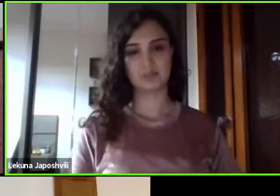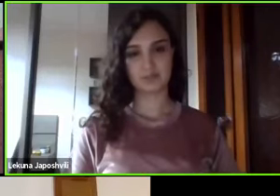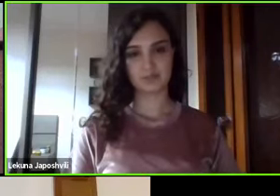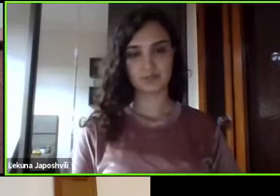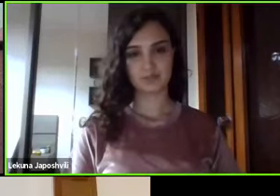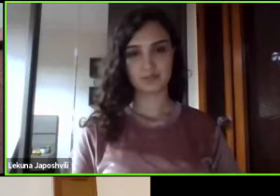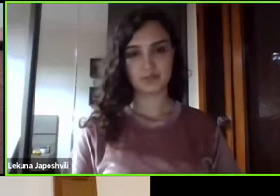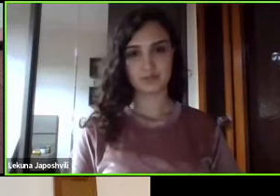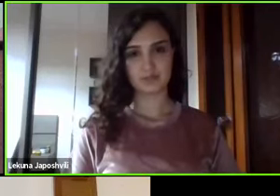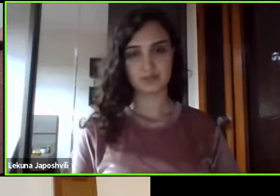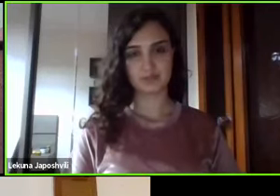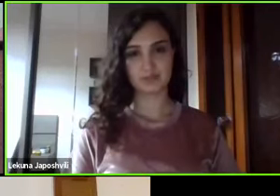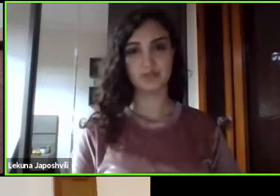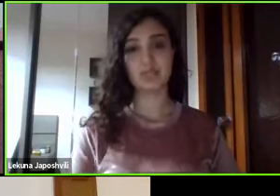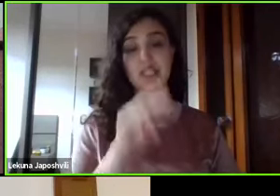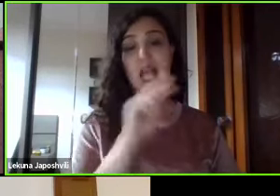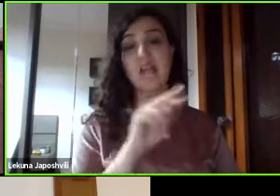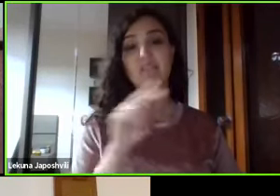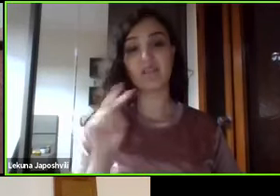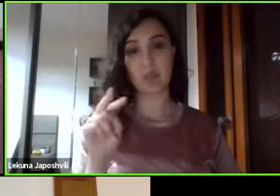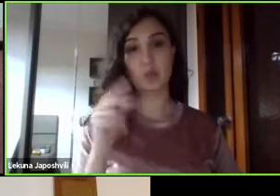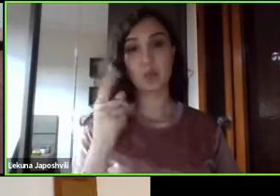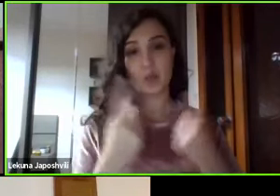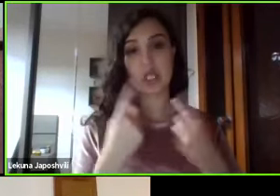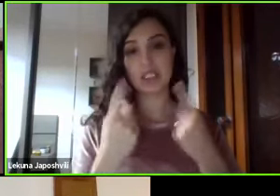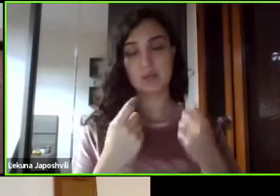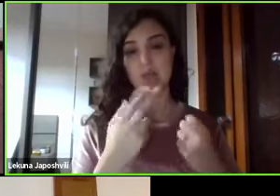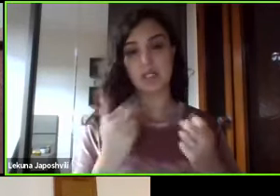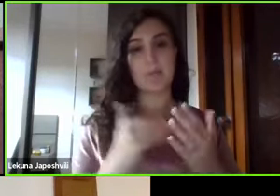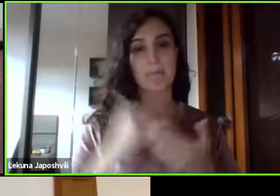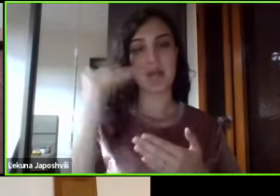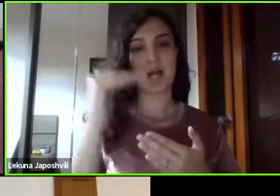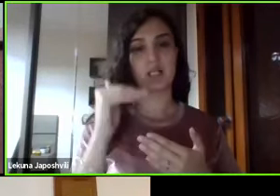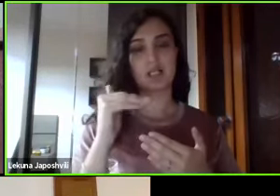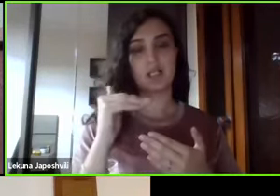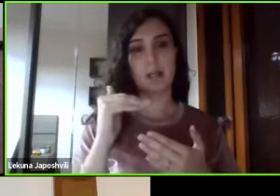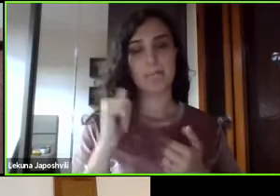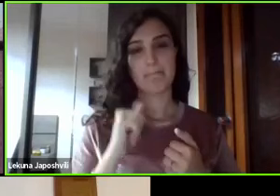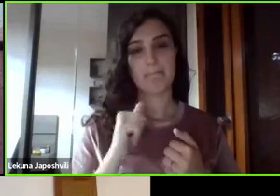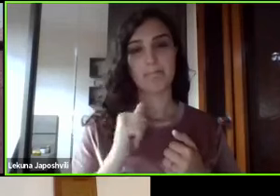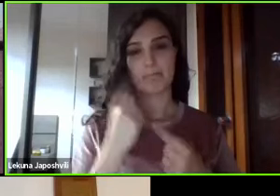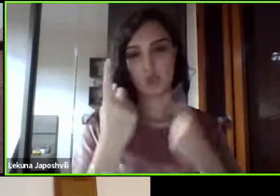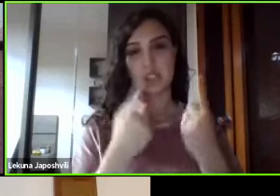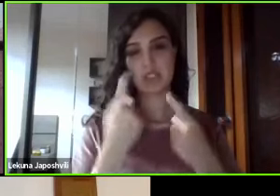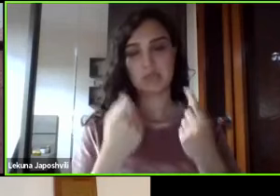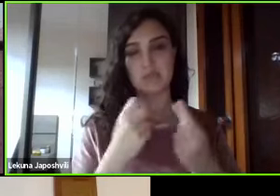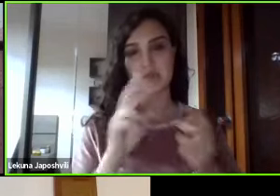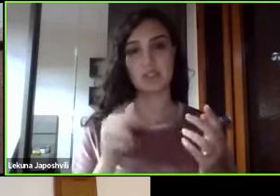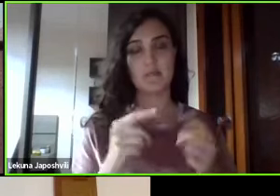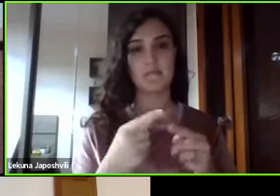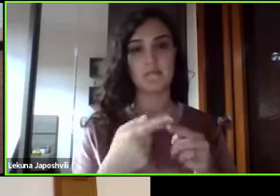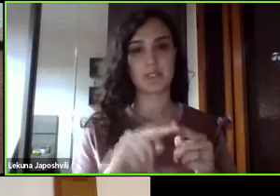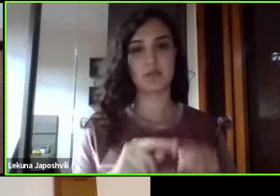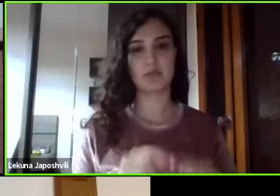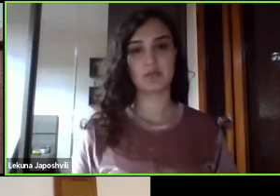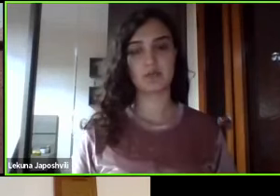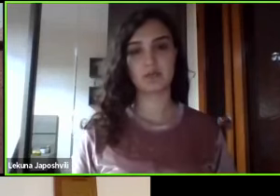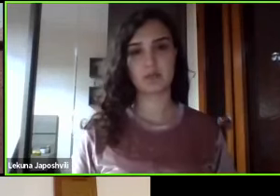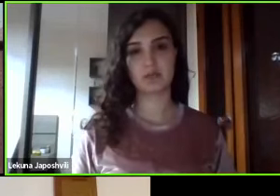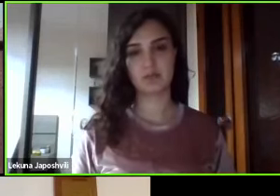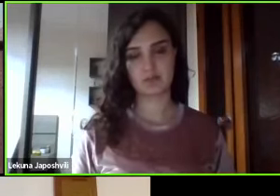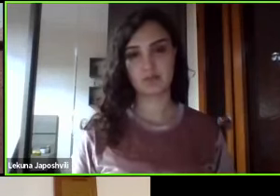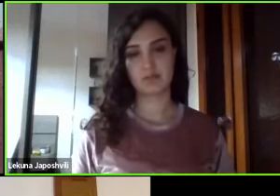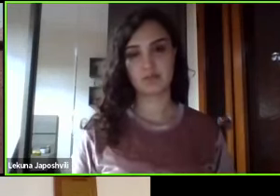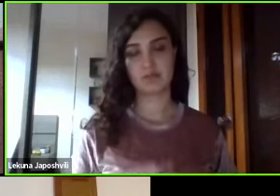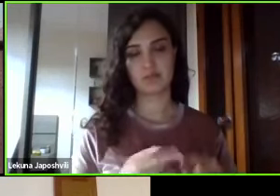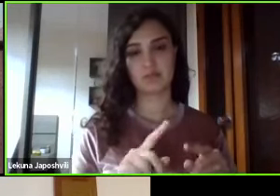ემპირიული მონაცემები ნამდვილად მაღალი არის პროცენტი და ჩვენ ვცდილობთ დიახ, დიახ, აქცენტი გავაკეთოთ ამ პლატფორმის ფარგლებშიც